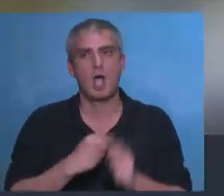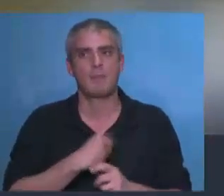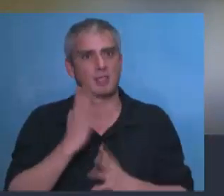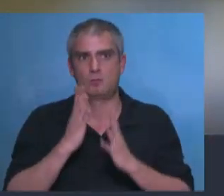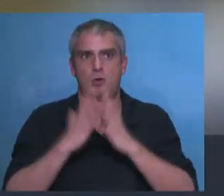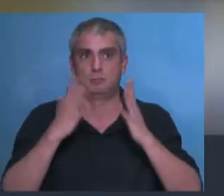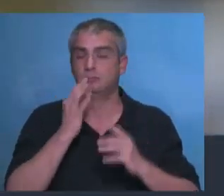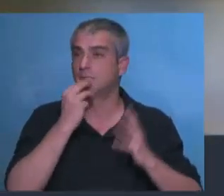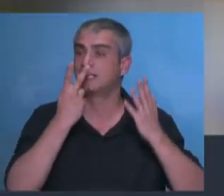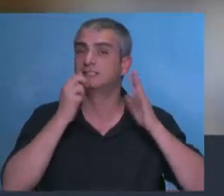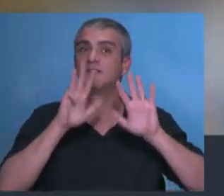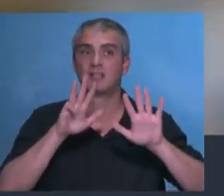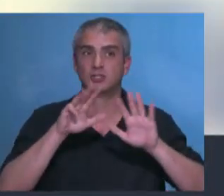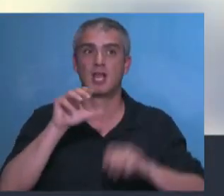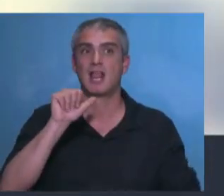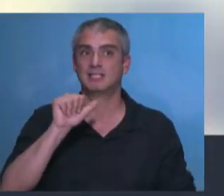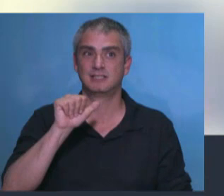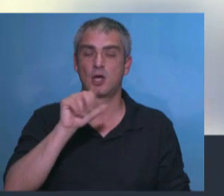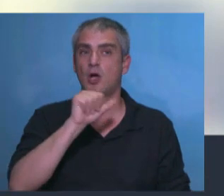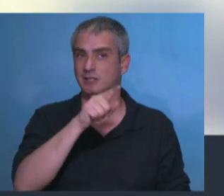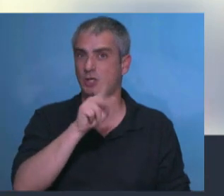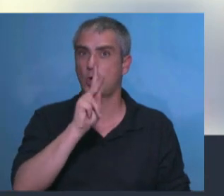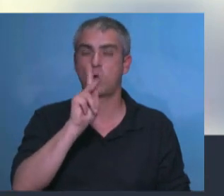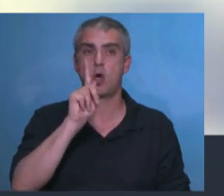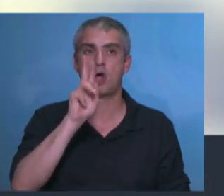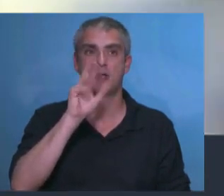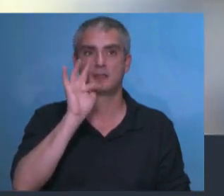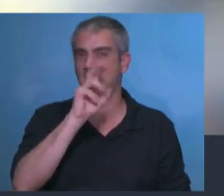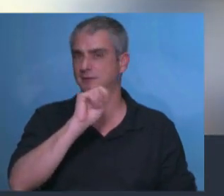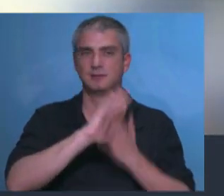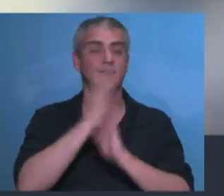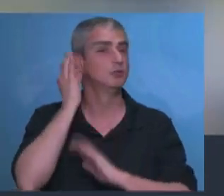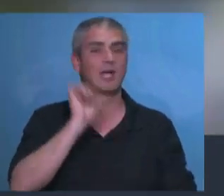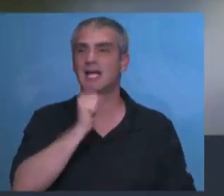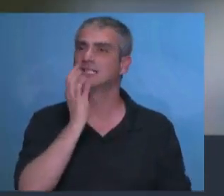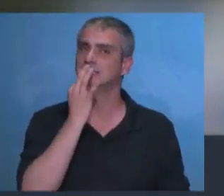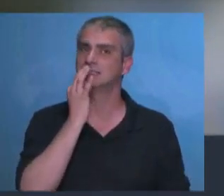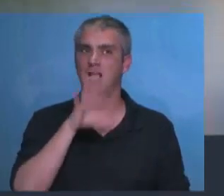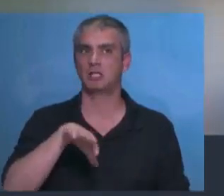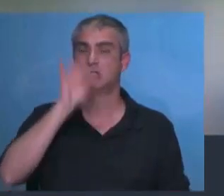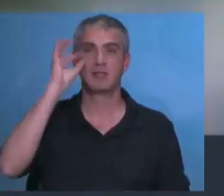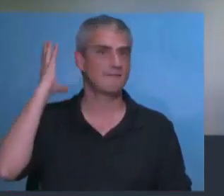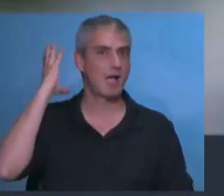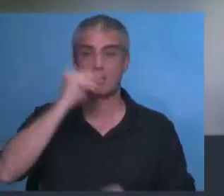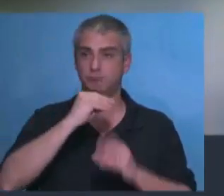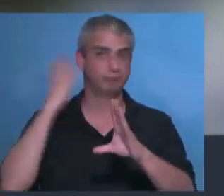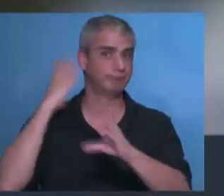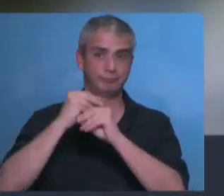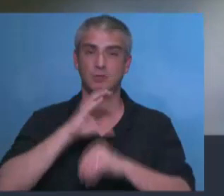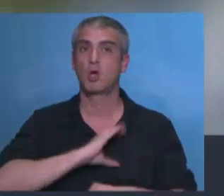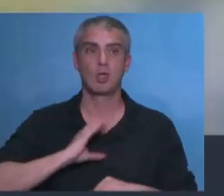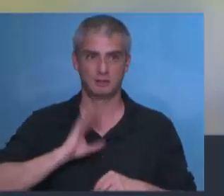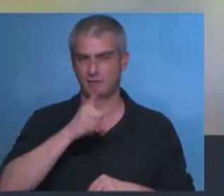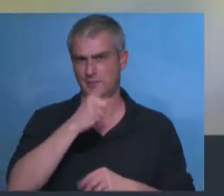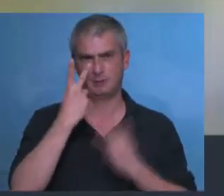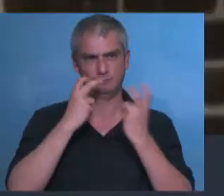בגיל 29, אלכסנדריה אוקזיו קורטז הפכה הלילה לאישה הצעירה ביותר שנבחרה אי פעם לקונגרס, וגם לה רזומה